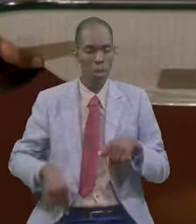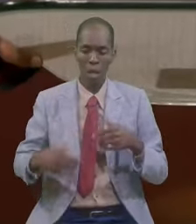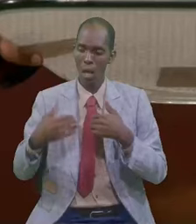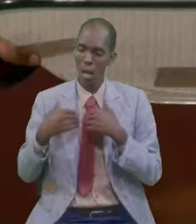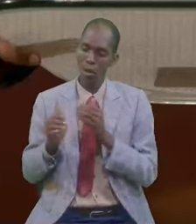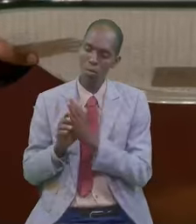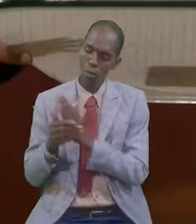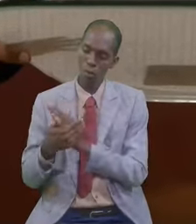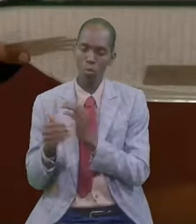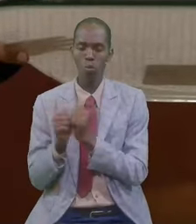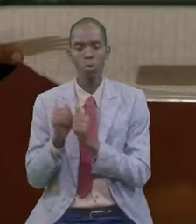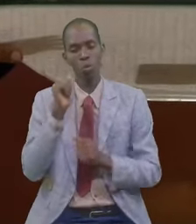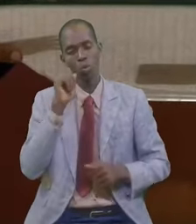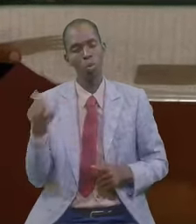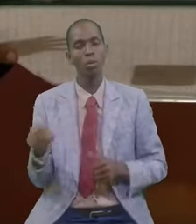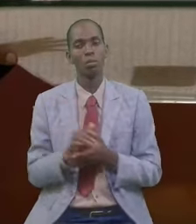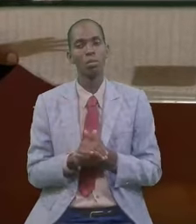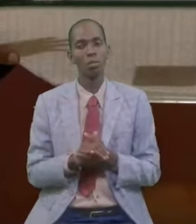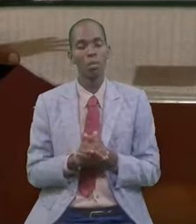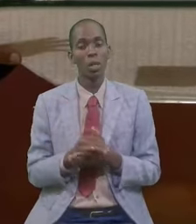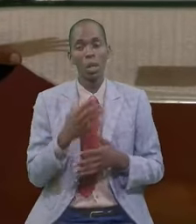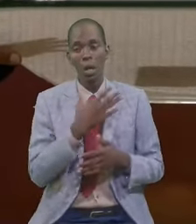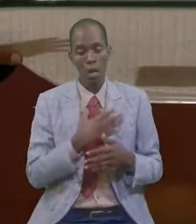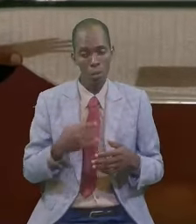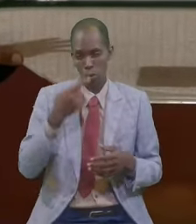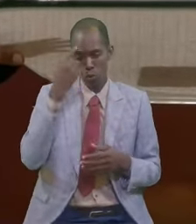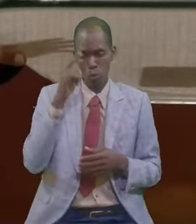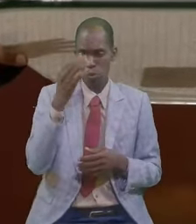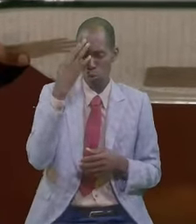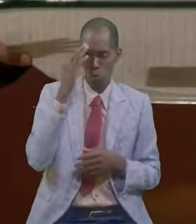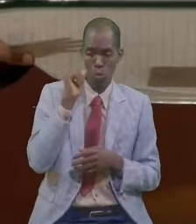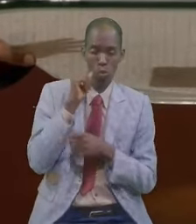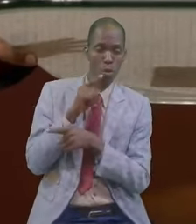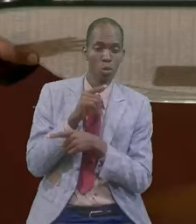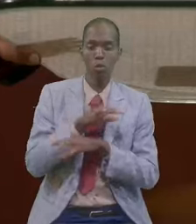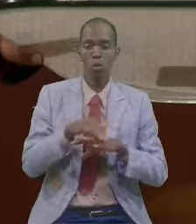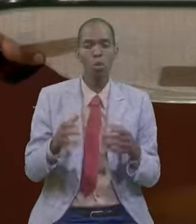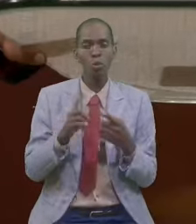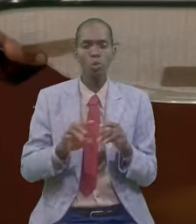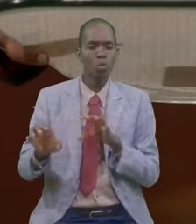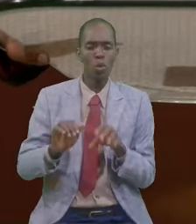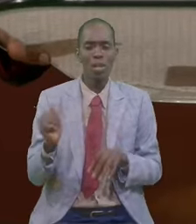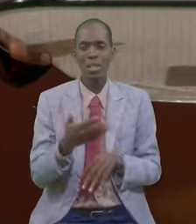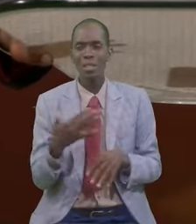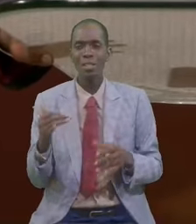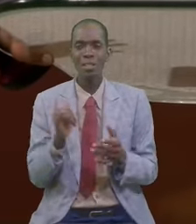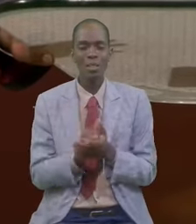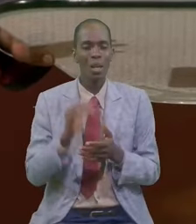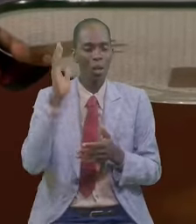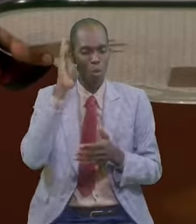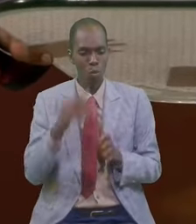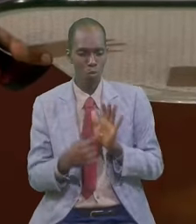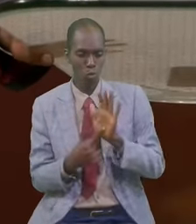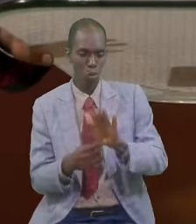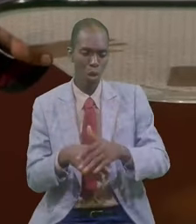l'homme là, et tu ne vas pas commettre l'adultère avec sa femme. Parce que tu l'aimes aussi, tu ne vas rien faire